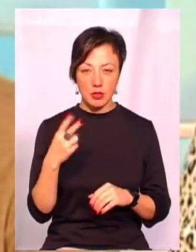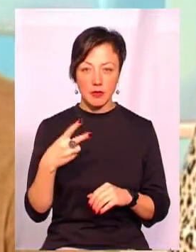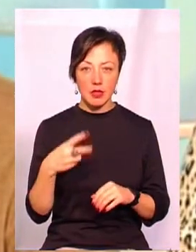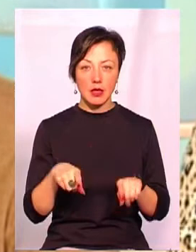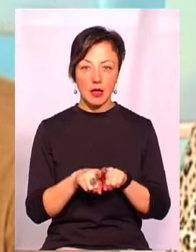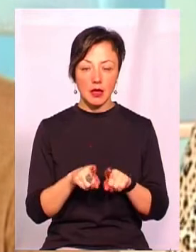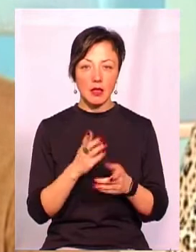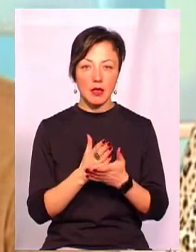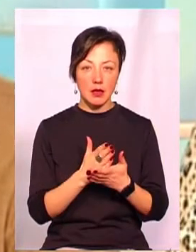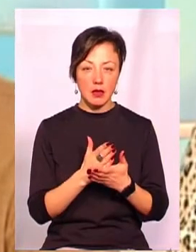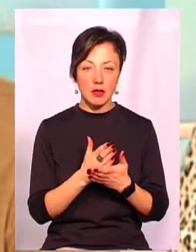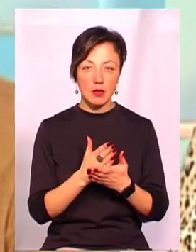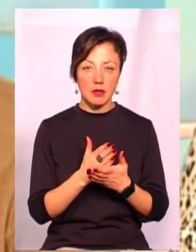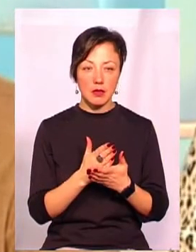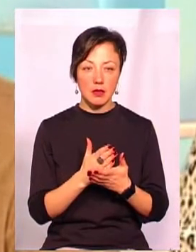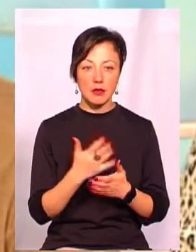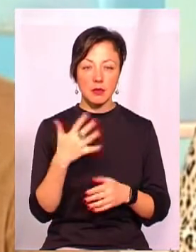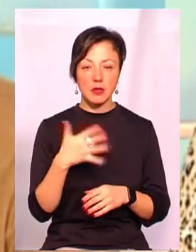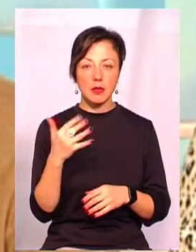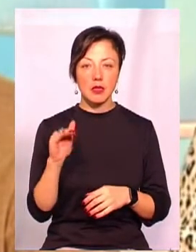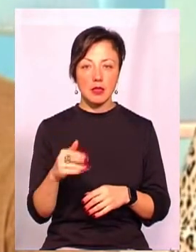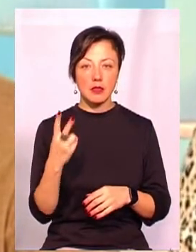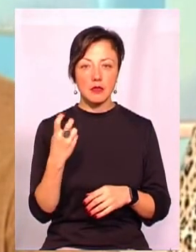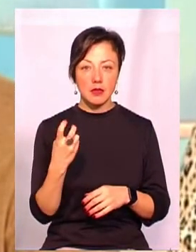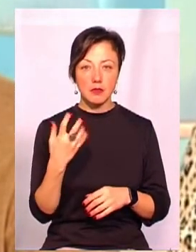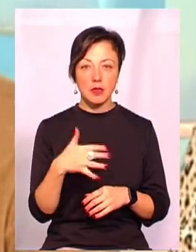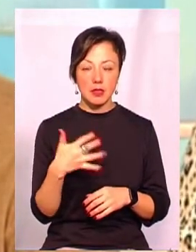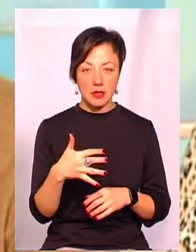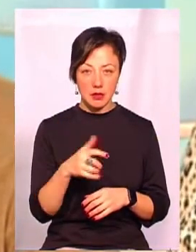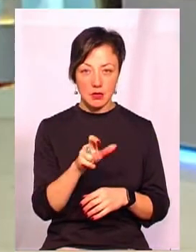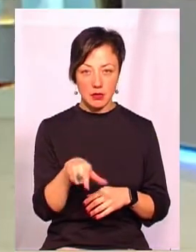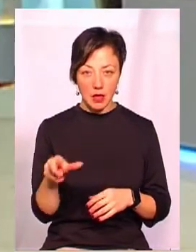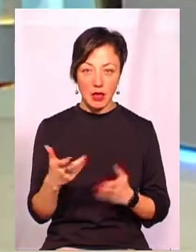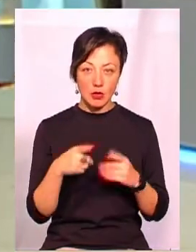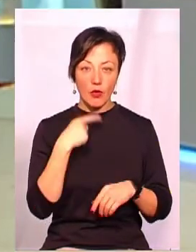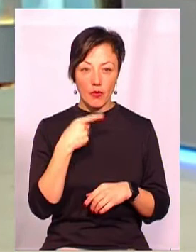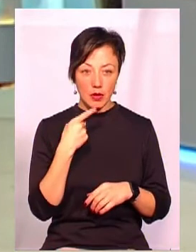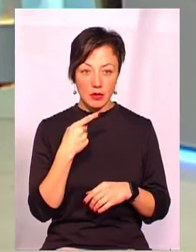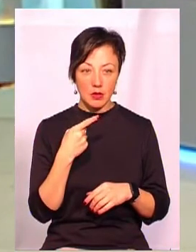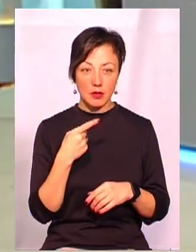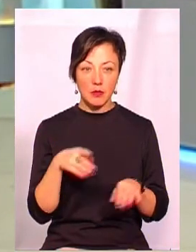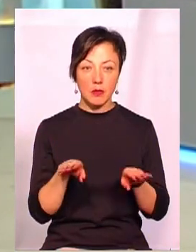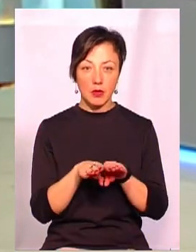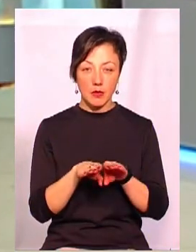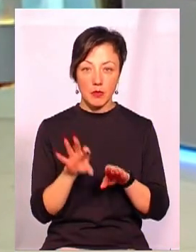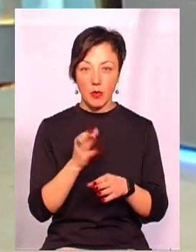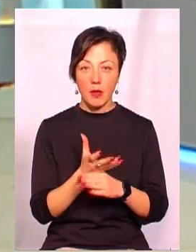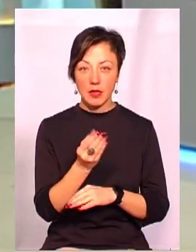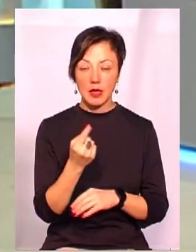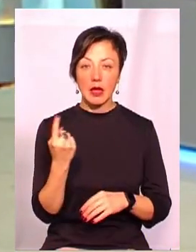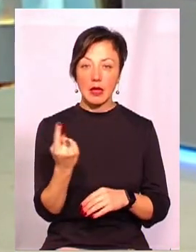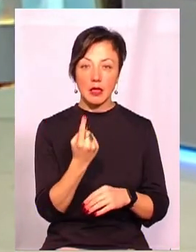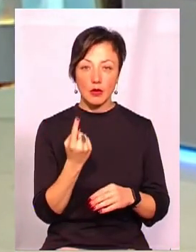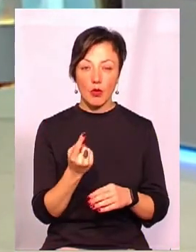2020 року таких суб'єктів підприємницької діяльності 55 250. Якщо говорити в тому числі про платників